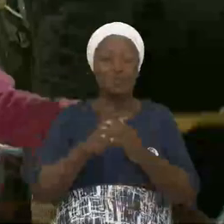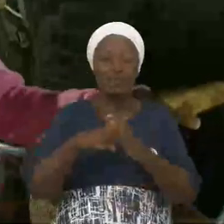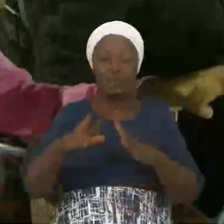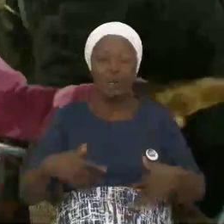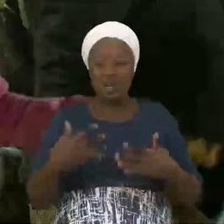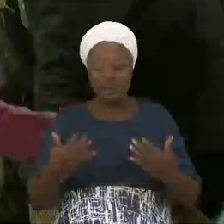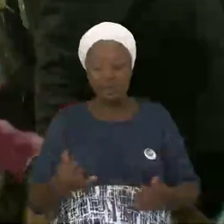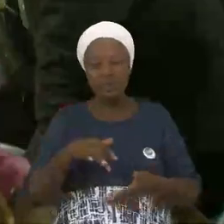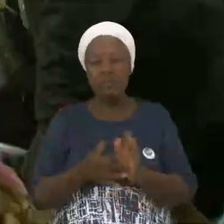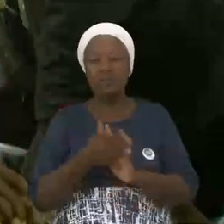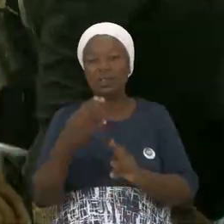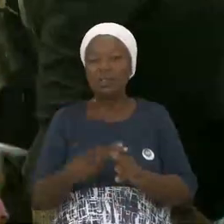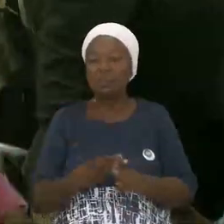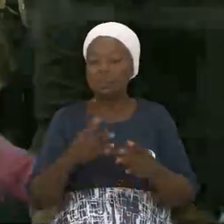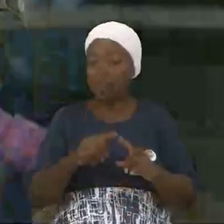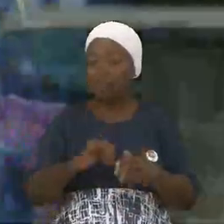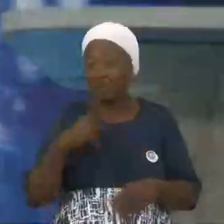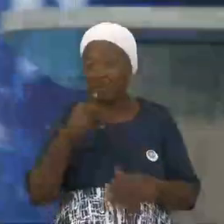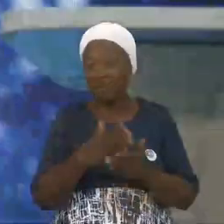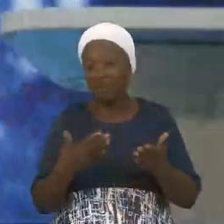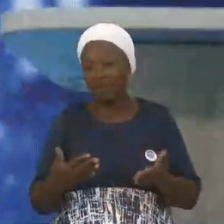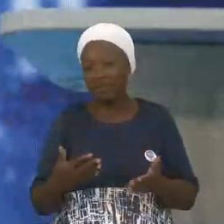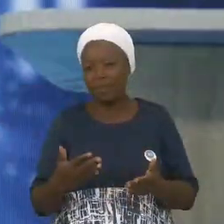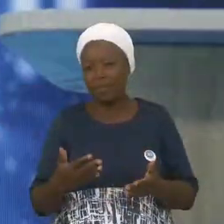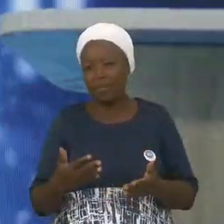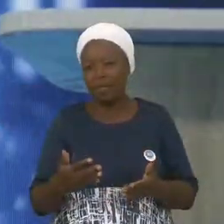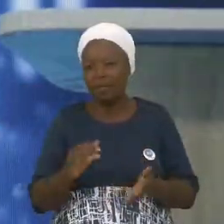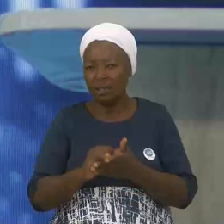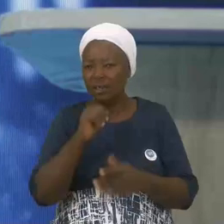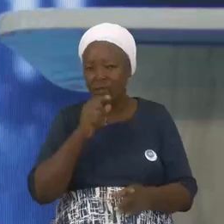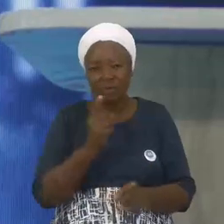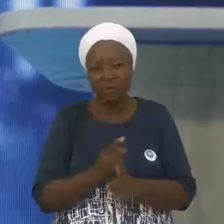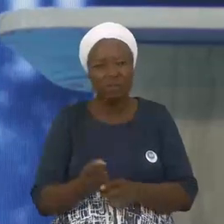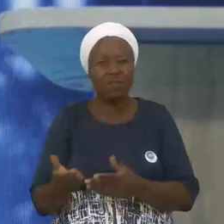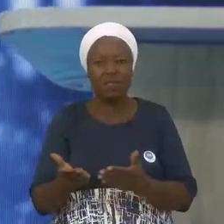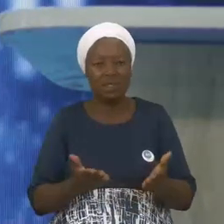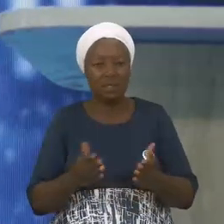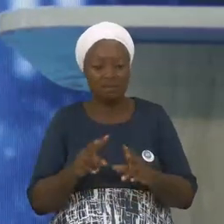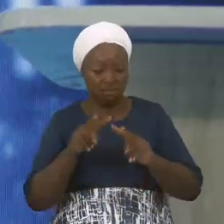il le fera dans ta vie au nom de Jésus. Mais je veux vous dire quelque chose.